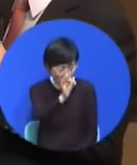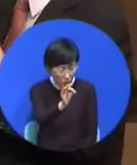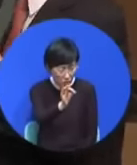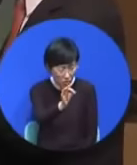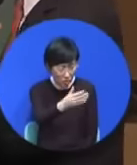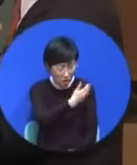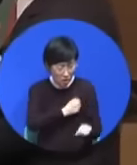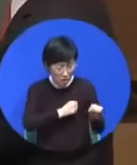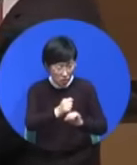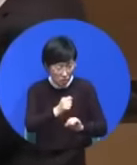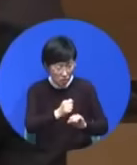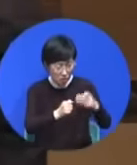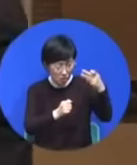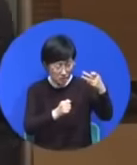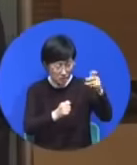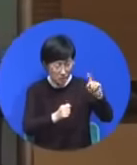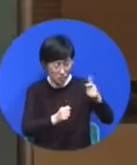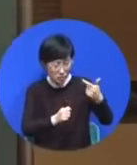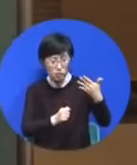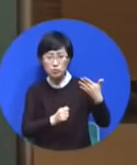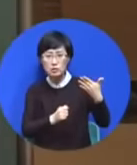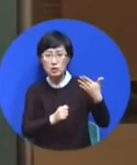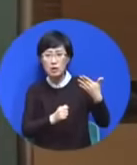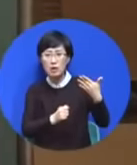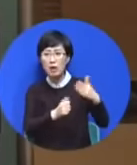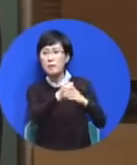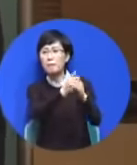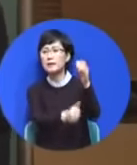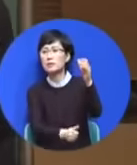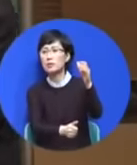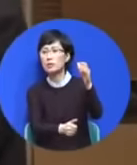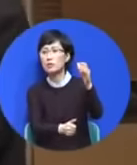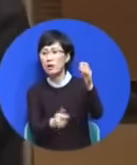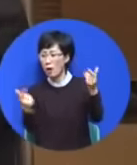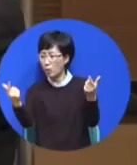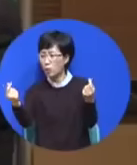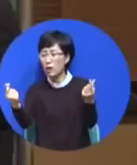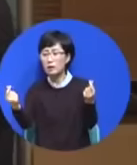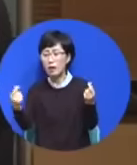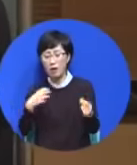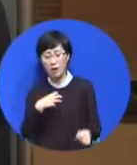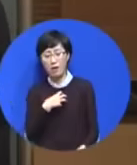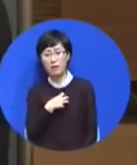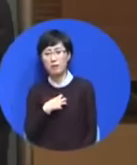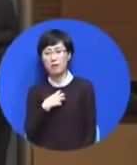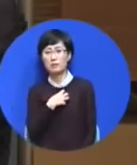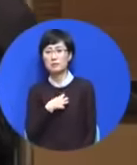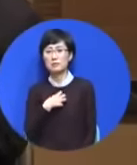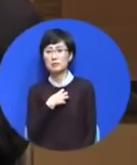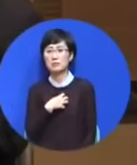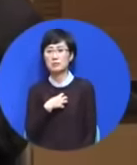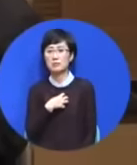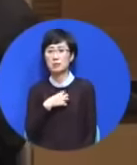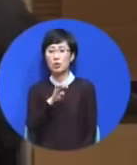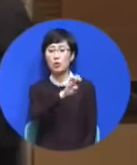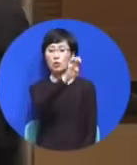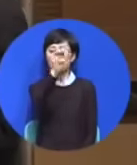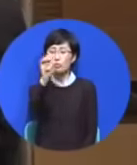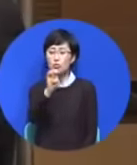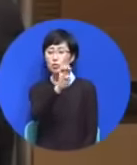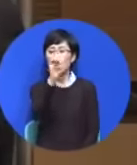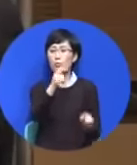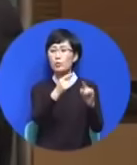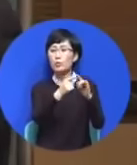있습니다 유럽이 여기 빠져 있습니다 지금 모든 지금이 일본과 모든